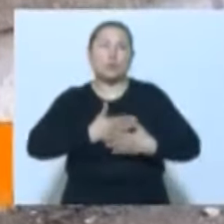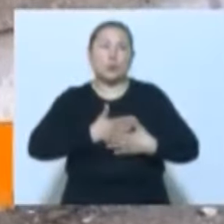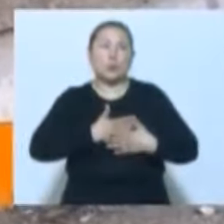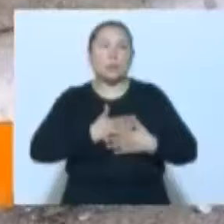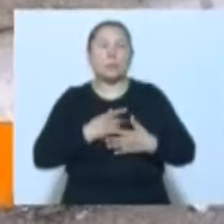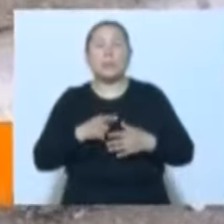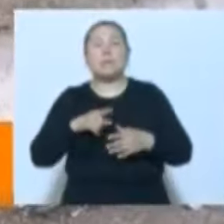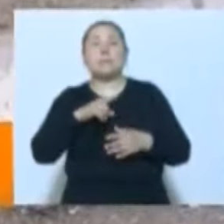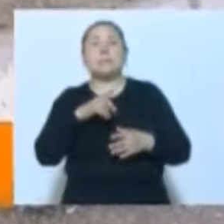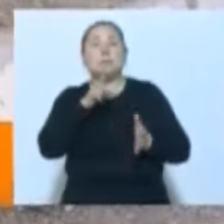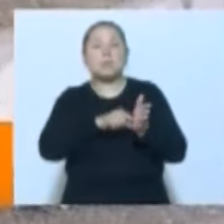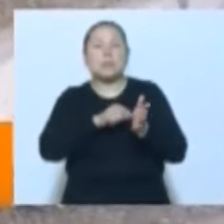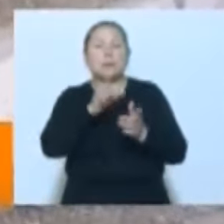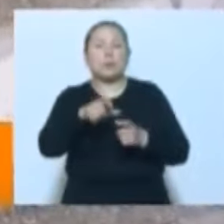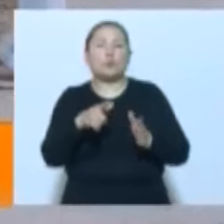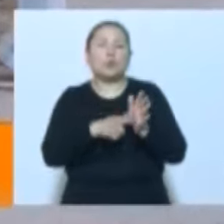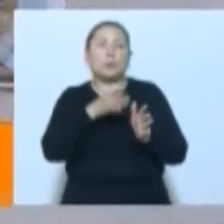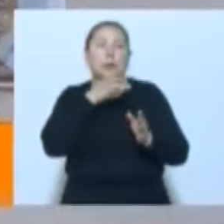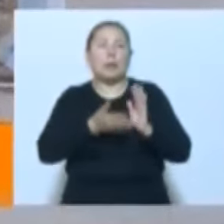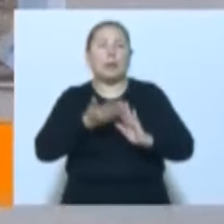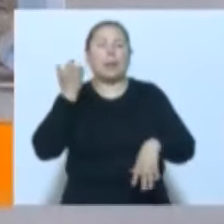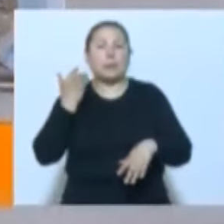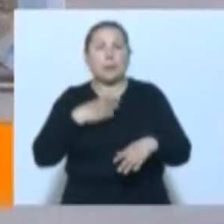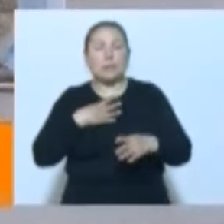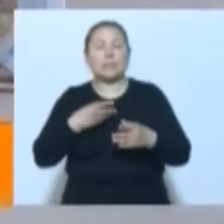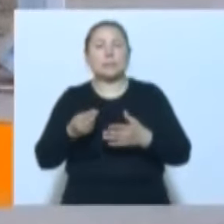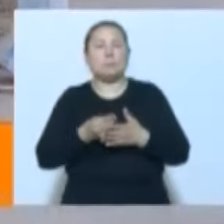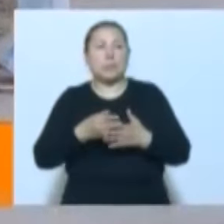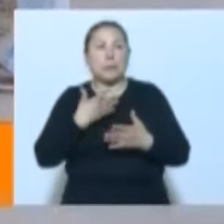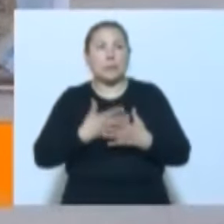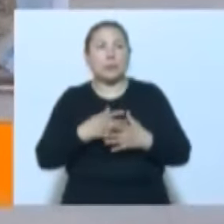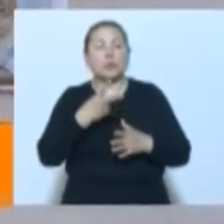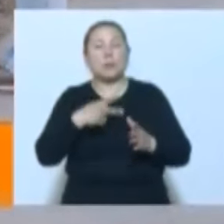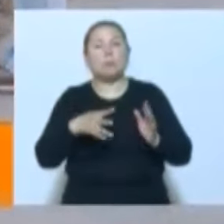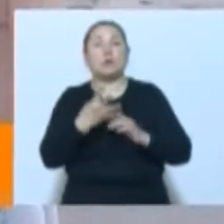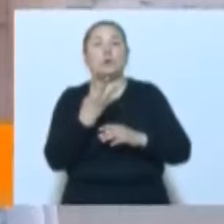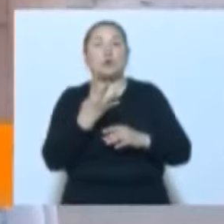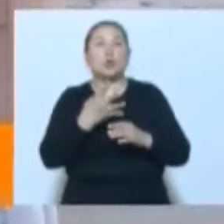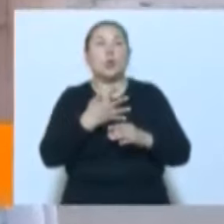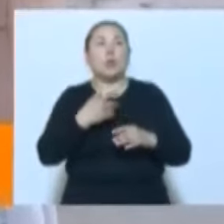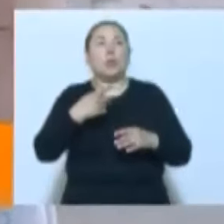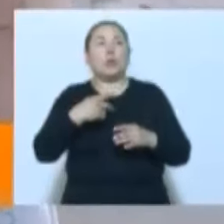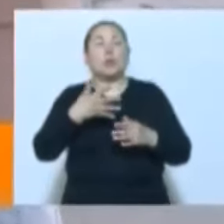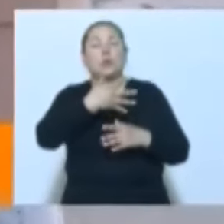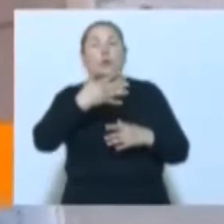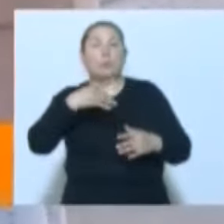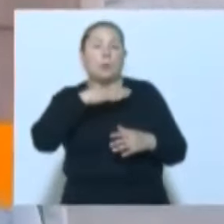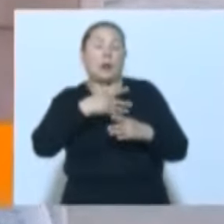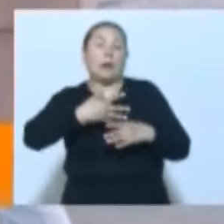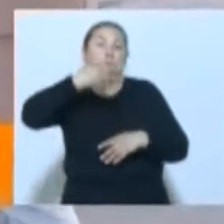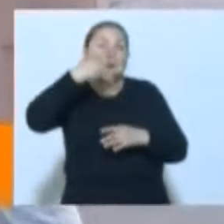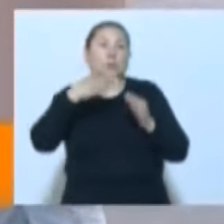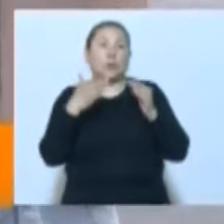айналған. Зейнеткер 7 жылдан бері 31-ші Б шағын ауданындағы 24-ші үйде тұрады. Ол осы көп қабатты үйге